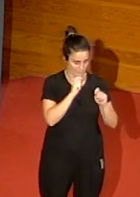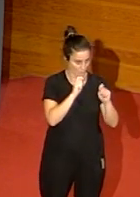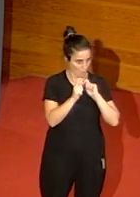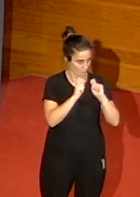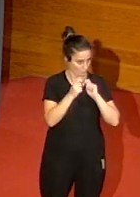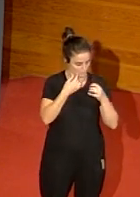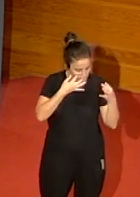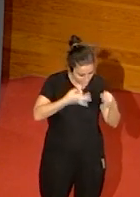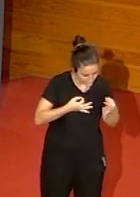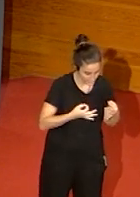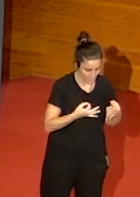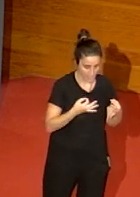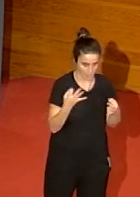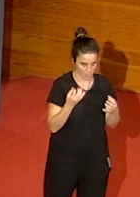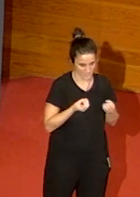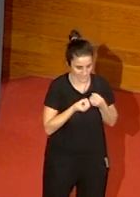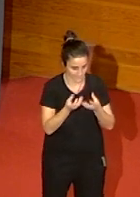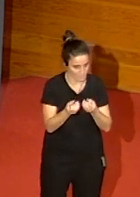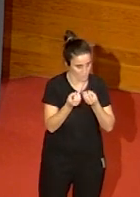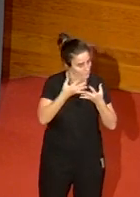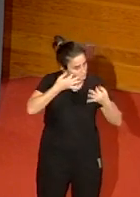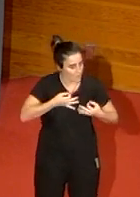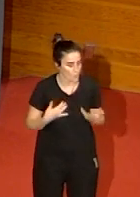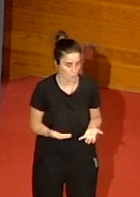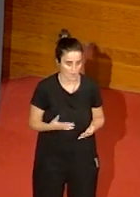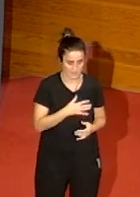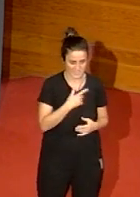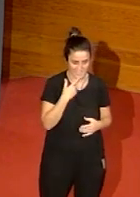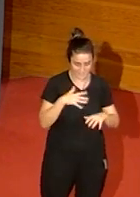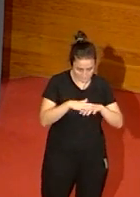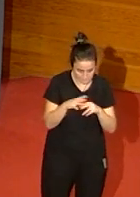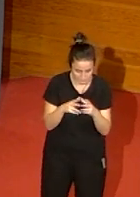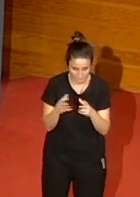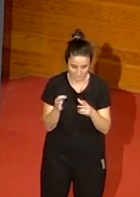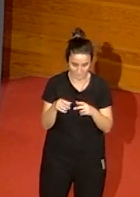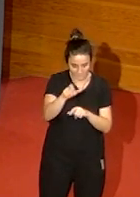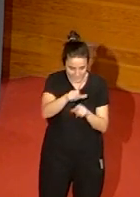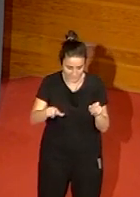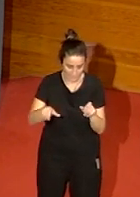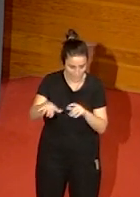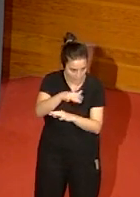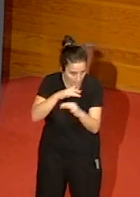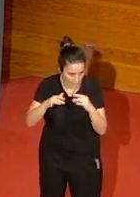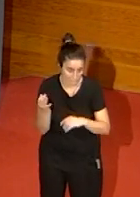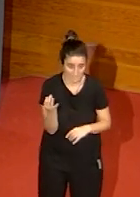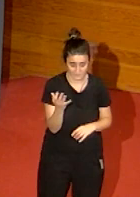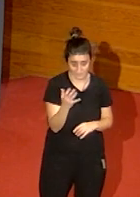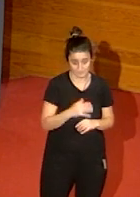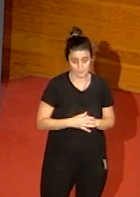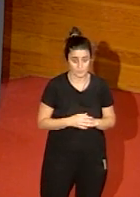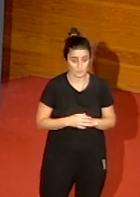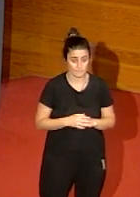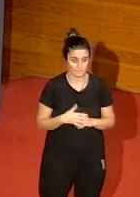zintzo eta zorrotzaren gandik, ez? Nik uste dut hor, sare sozialetan ere, egon behar dugula, ze azkenan jendea hor dago, ez? Eta